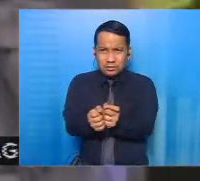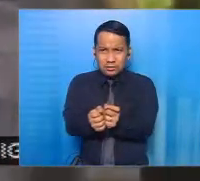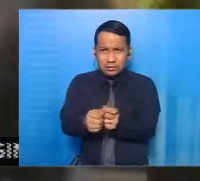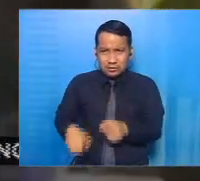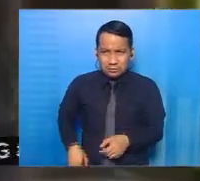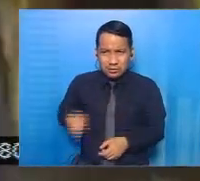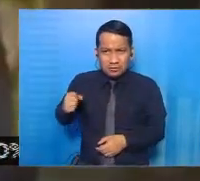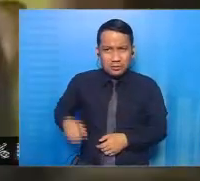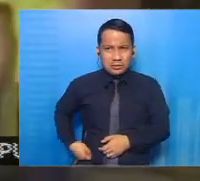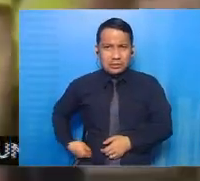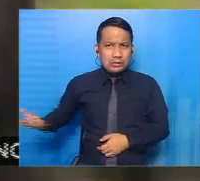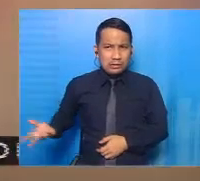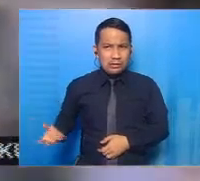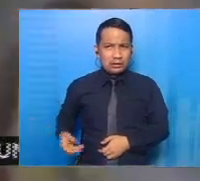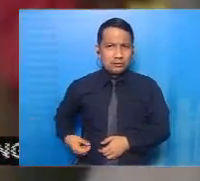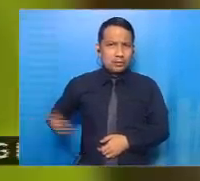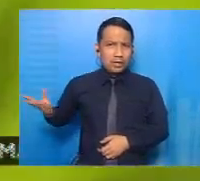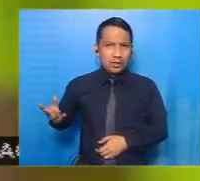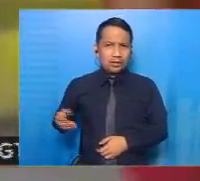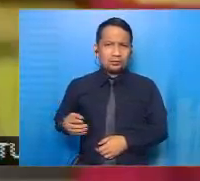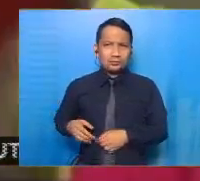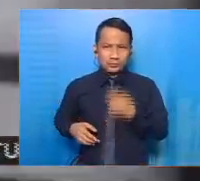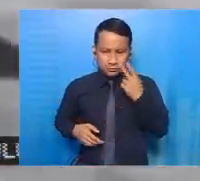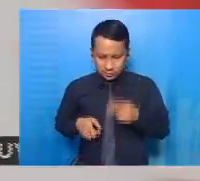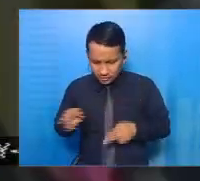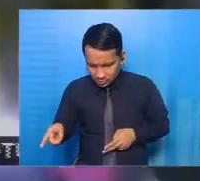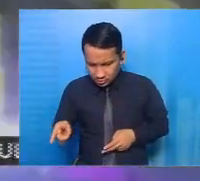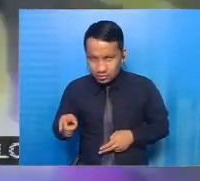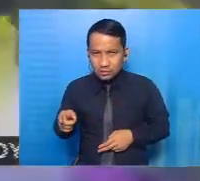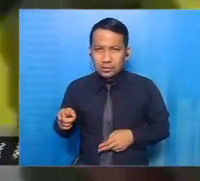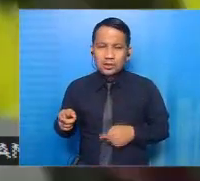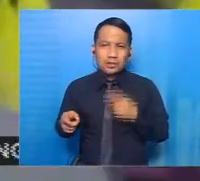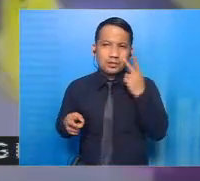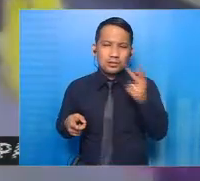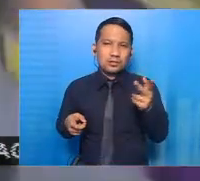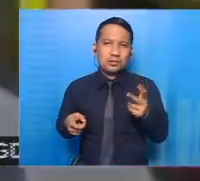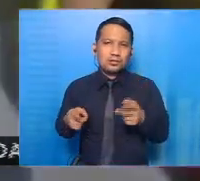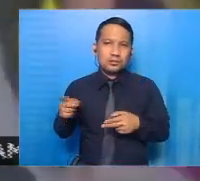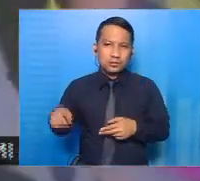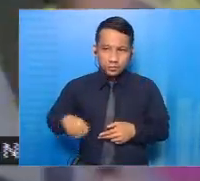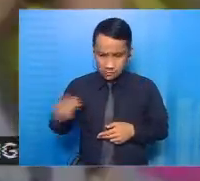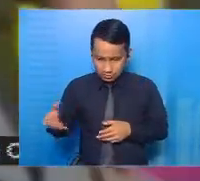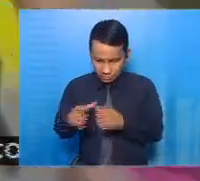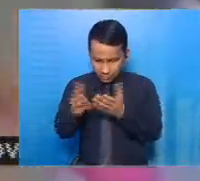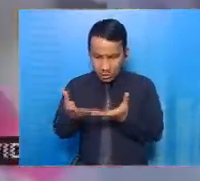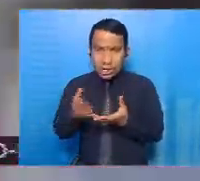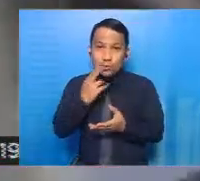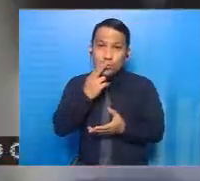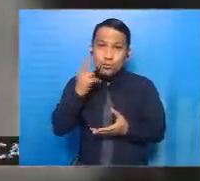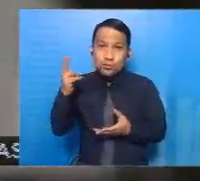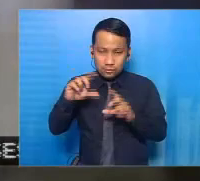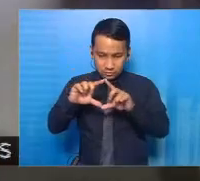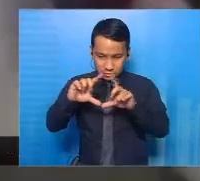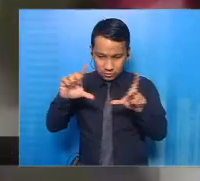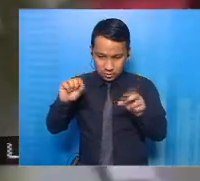may inihagis sa kalsada. Yung paghagis ng kahan ng sigarilyo,